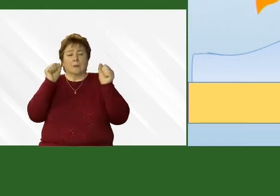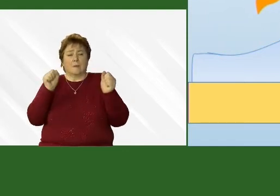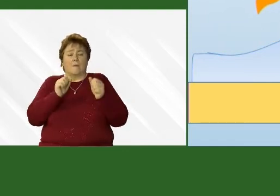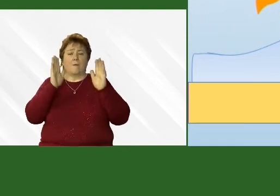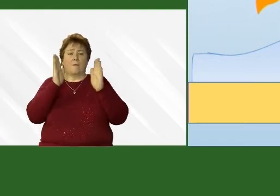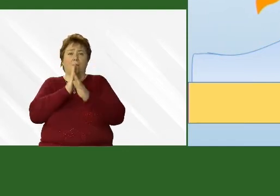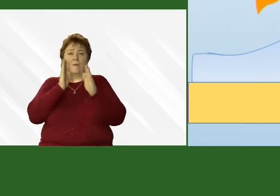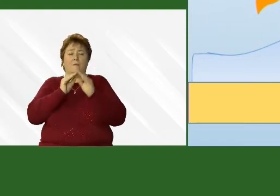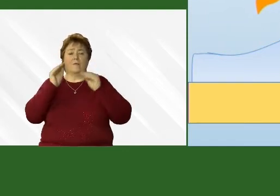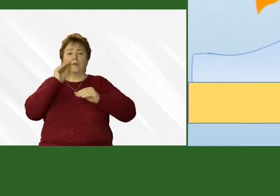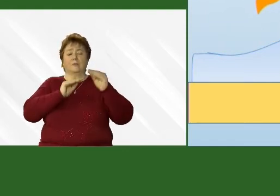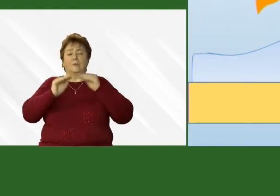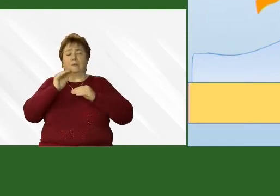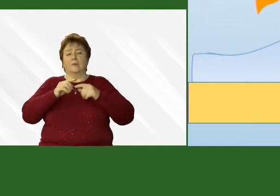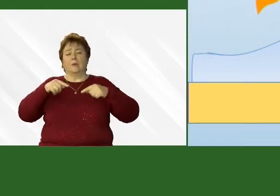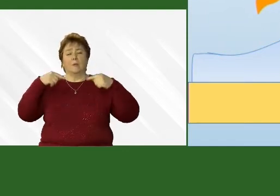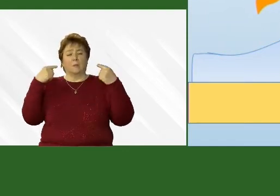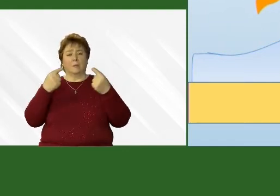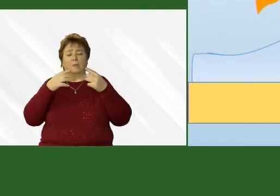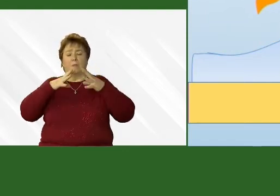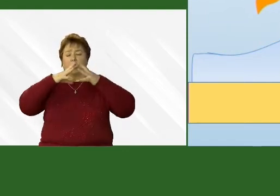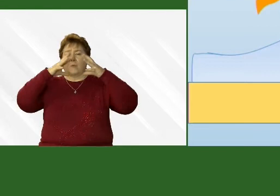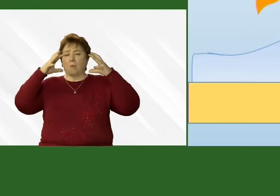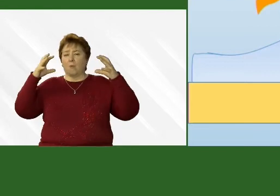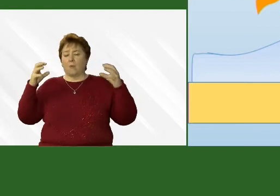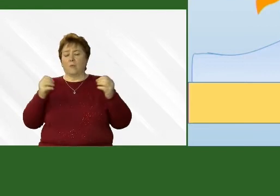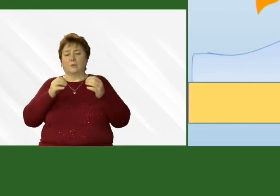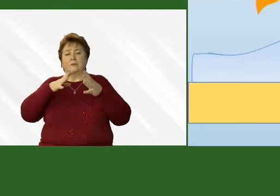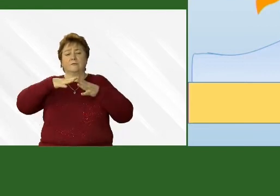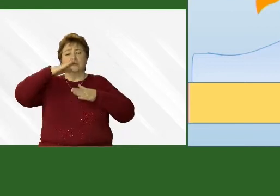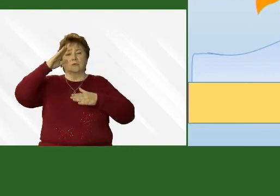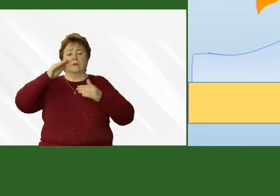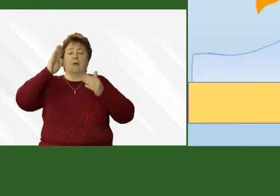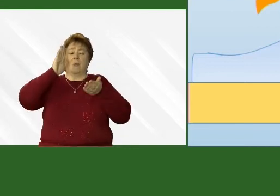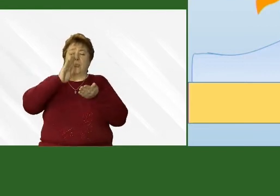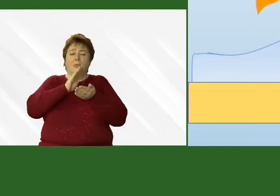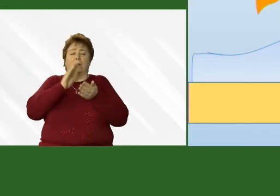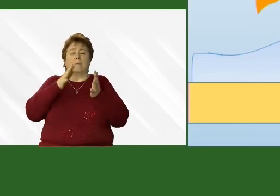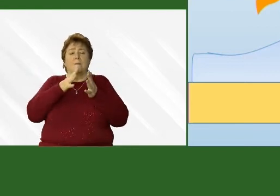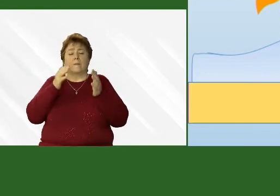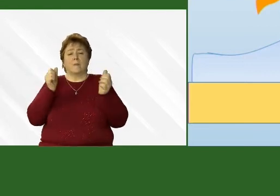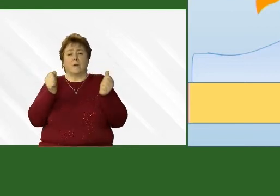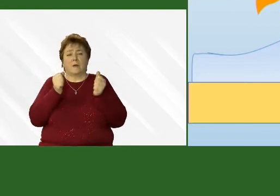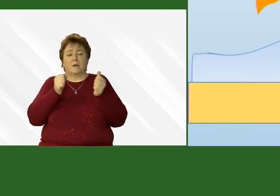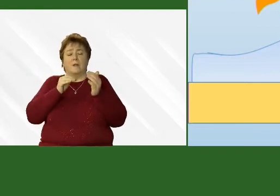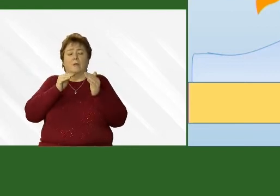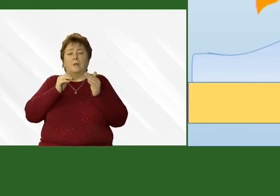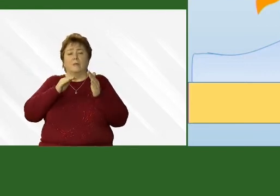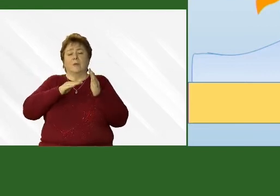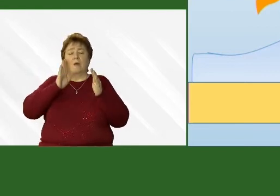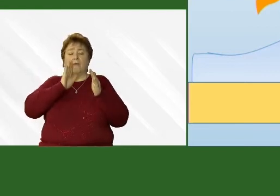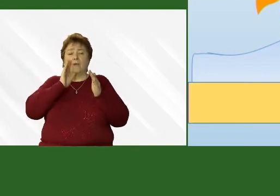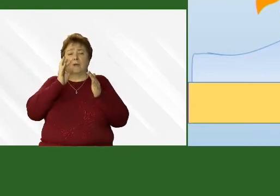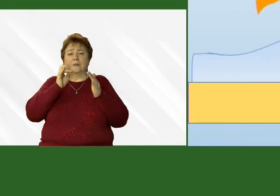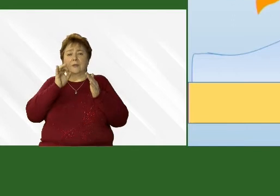охлаждения воздуха формируется огромная область высокого давления, а над менее холодными водами